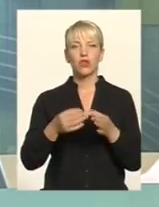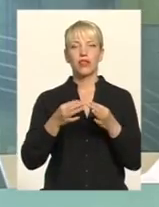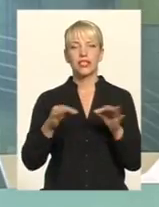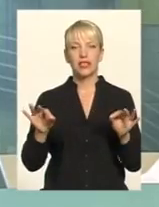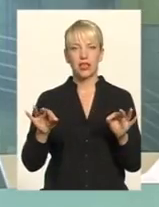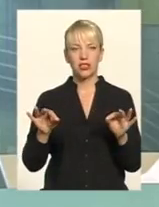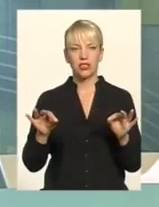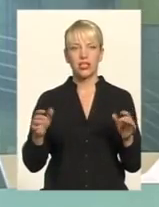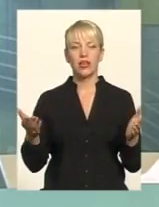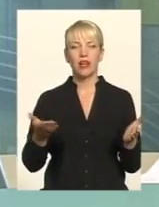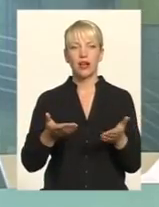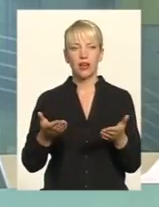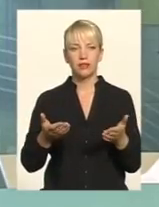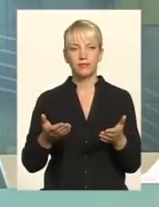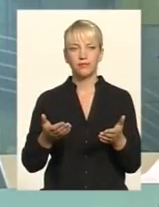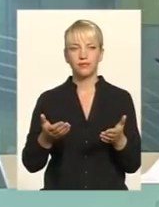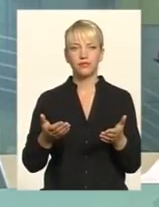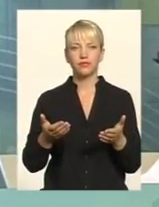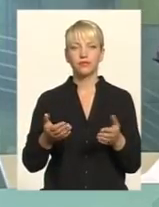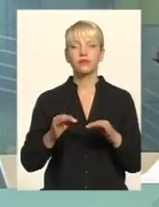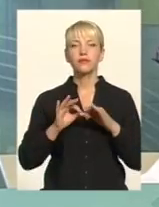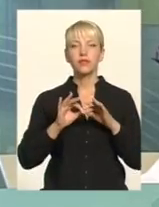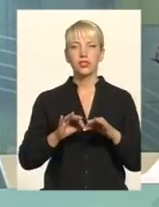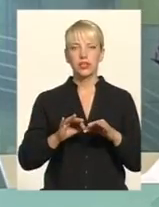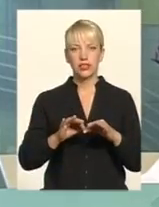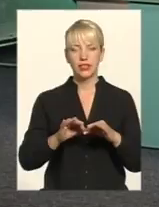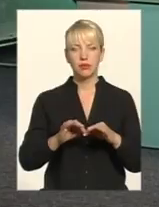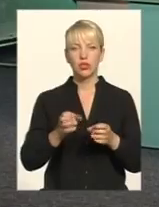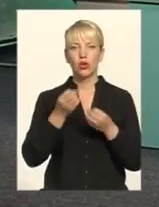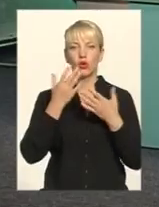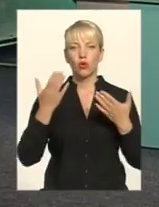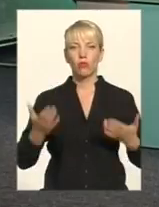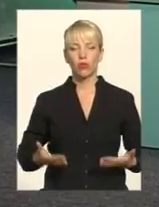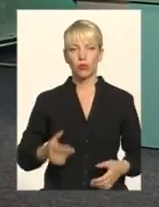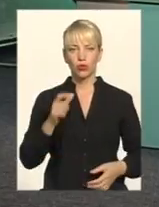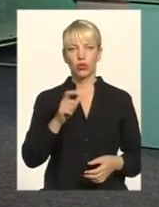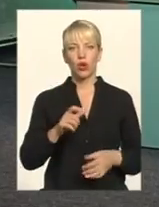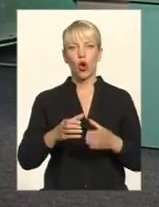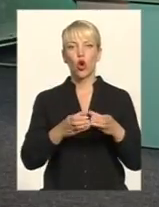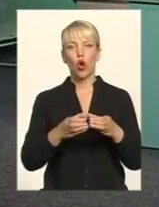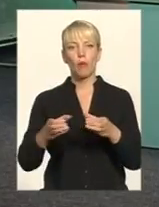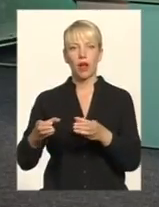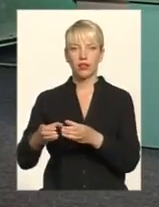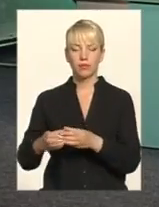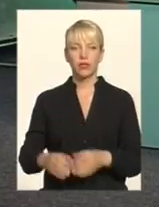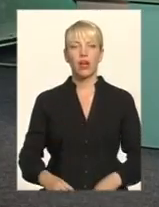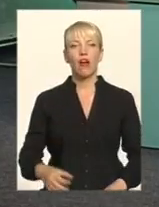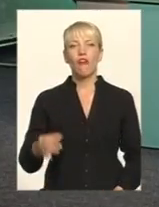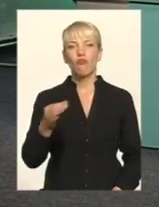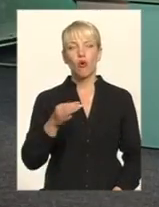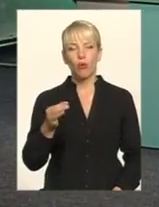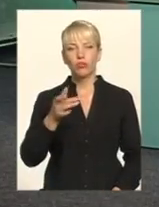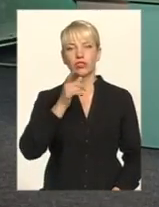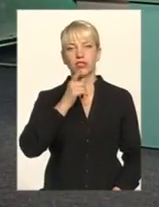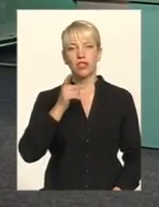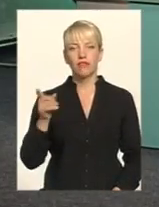яка вестиме за собою в ідеалі добробут громад. В області тривають ці процеси об'єднання.